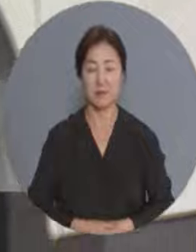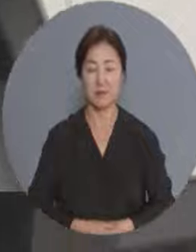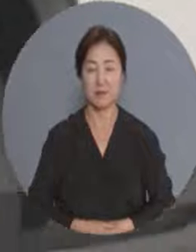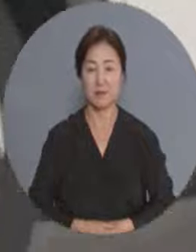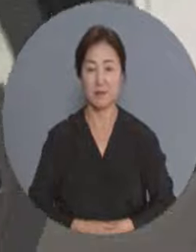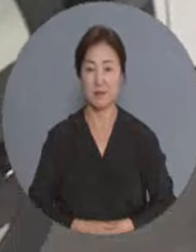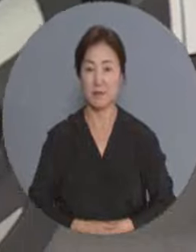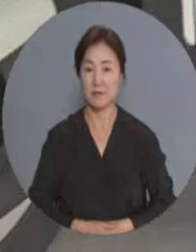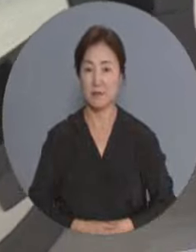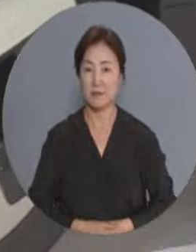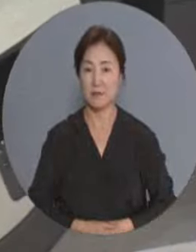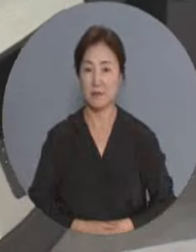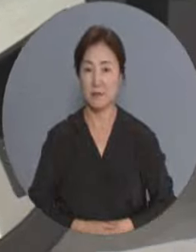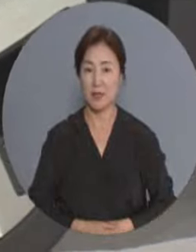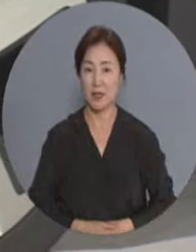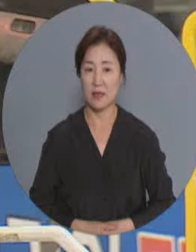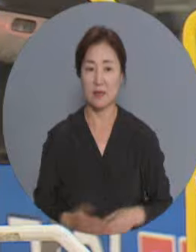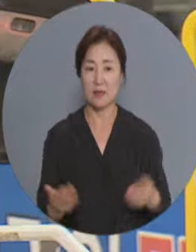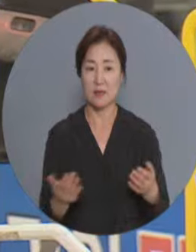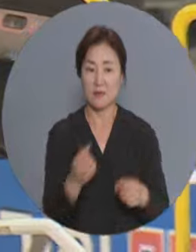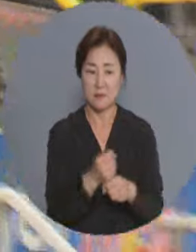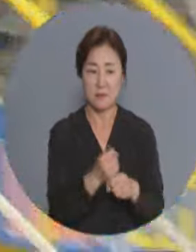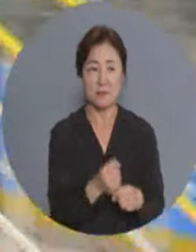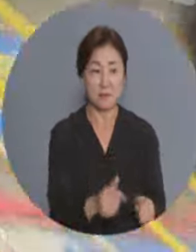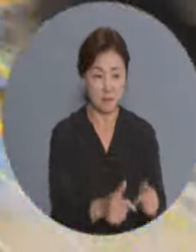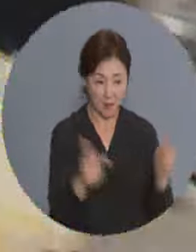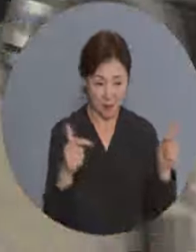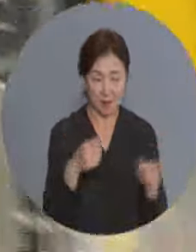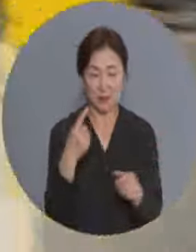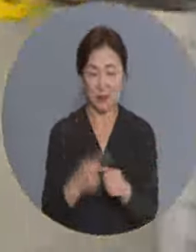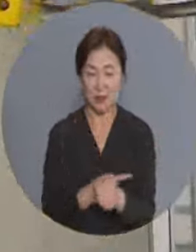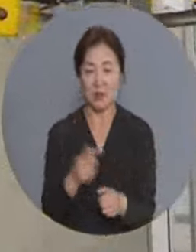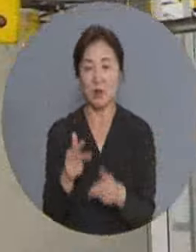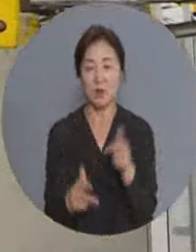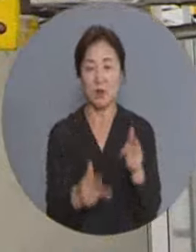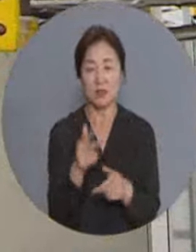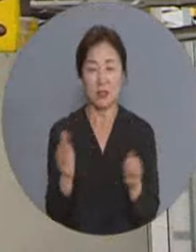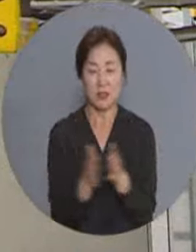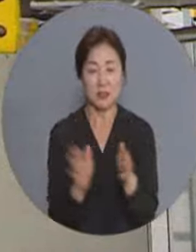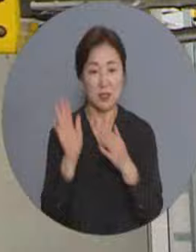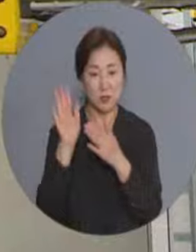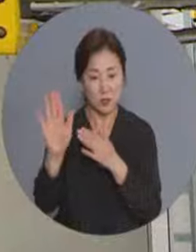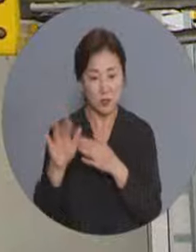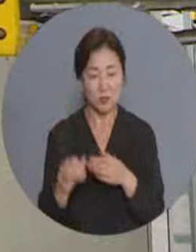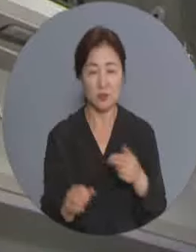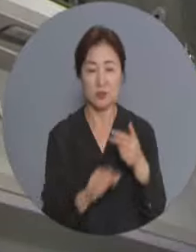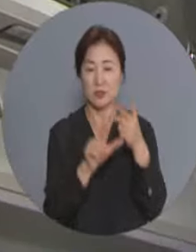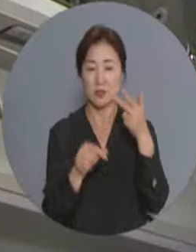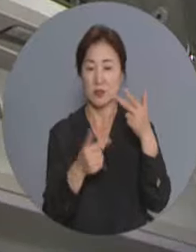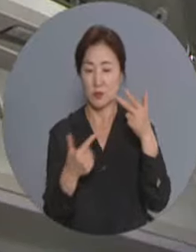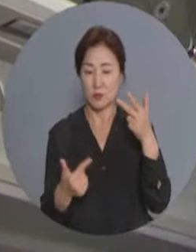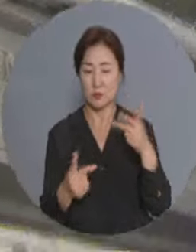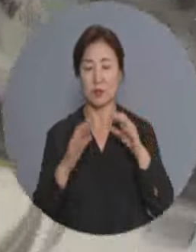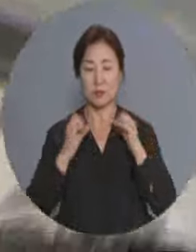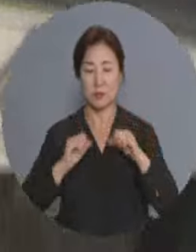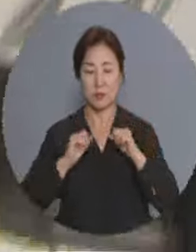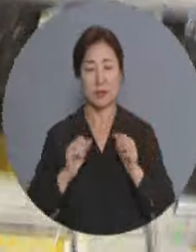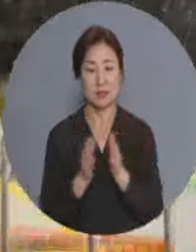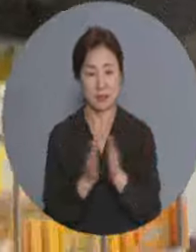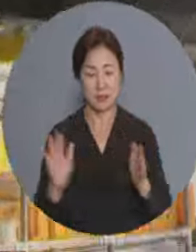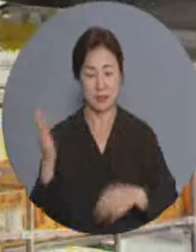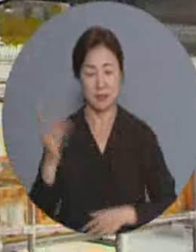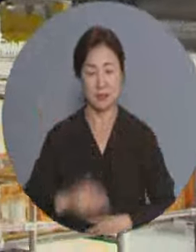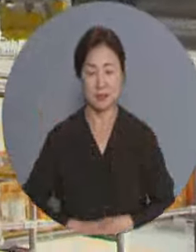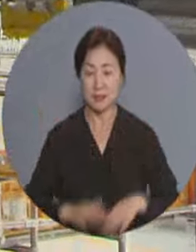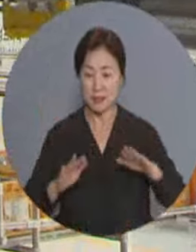있습니다. 일감이 늘어나면서 공장 가동 이후 처음으로 지난 6일부터는 주말 특근을 시작했습니다.